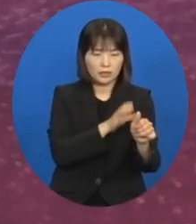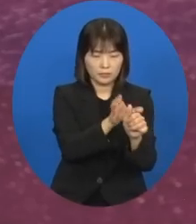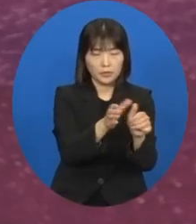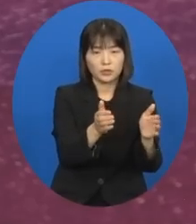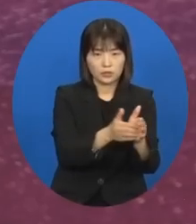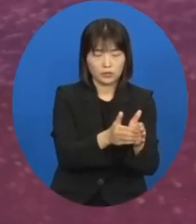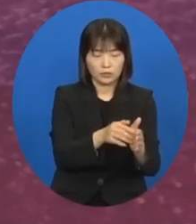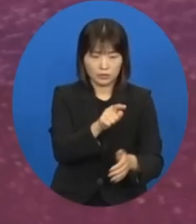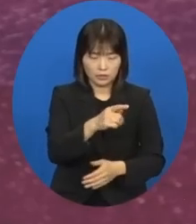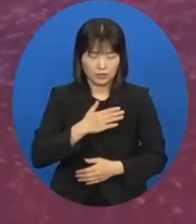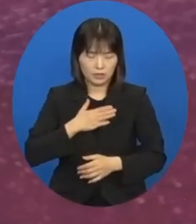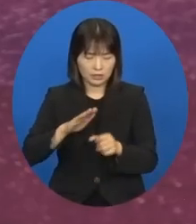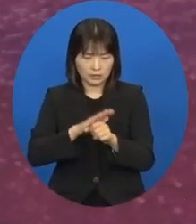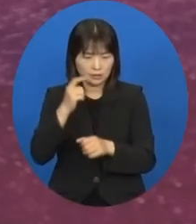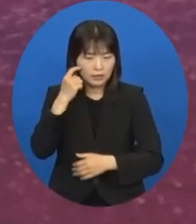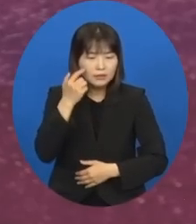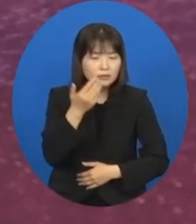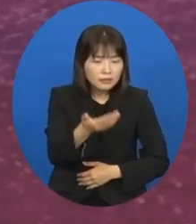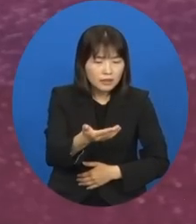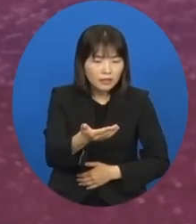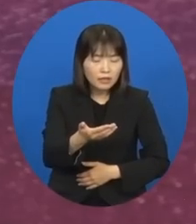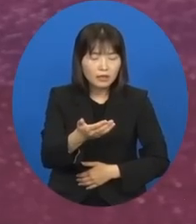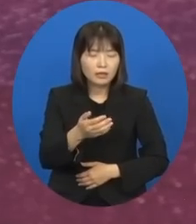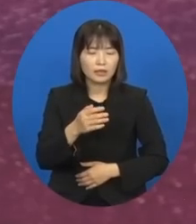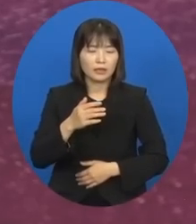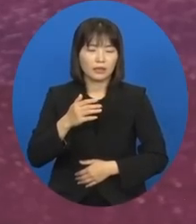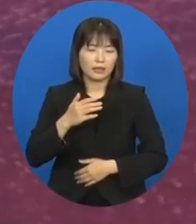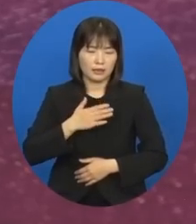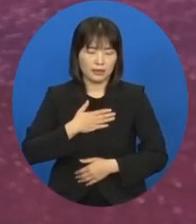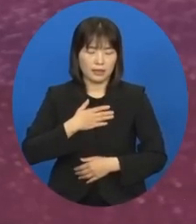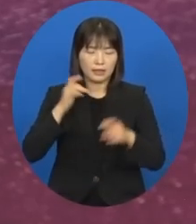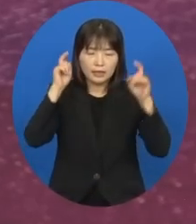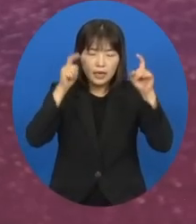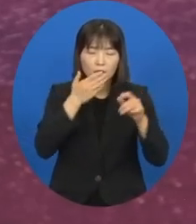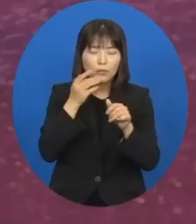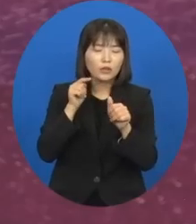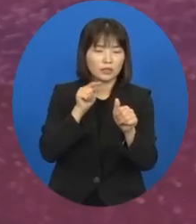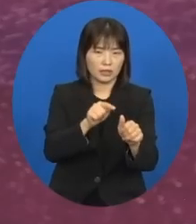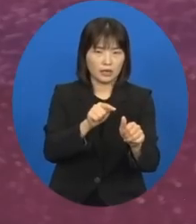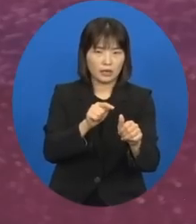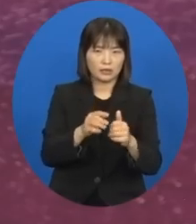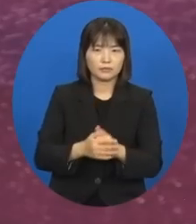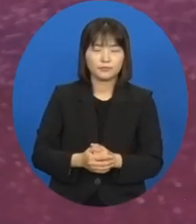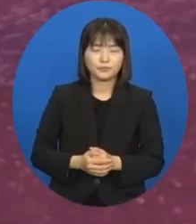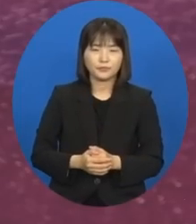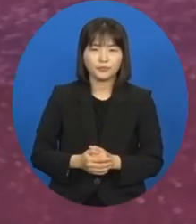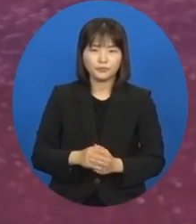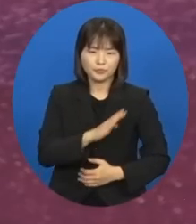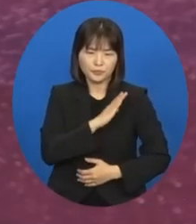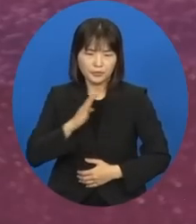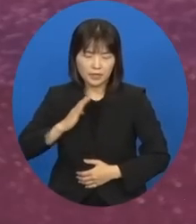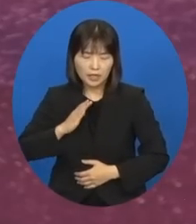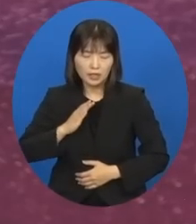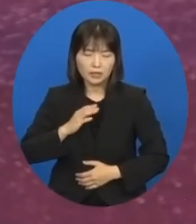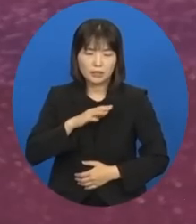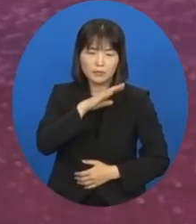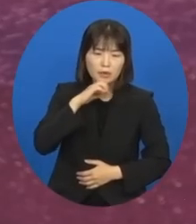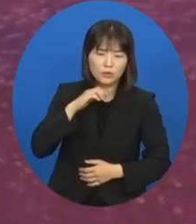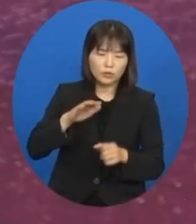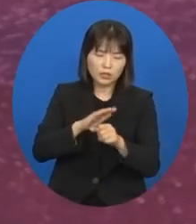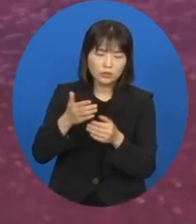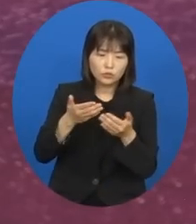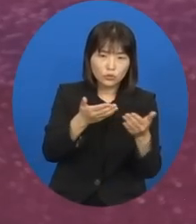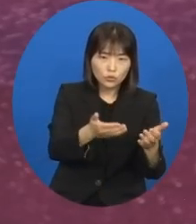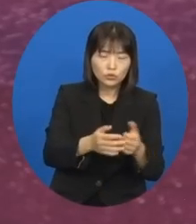사랑하느냐 내 양을 먹이라 배반자였던 베드로도 사랑하시고 그래서